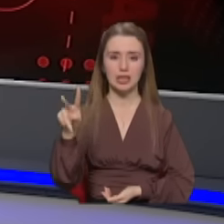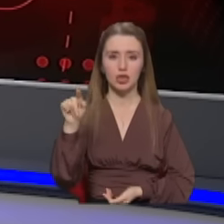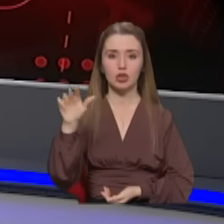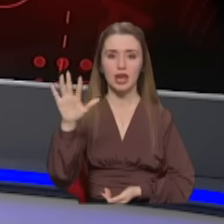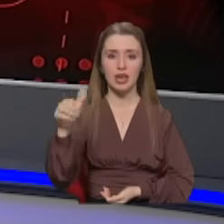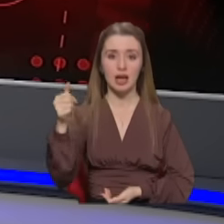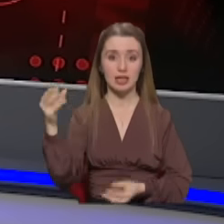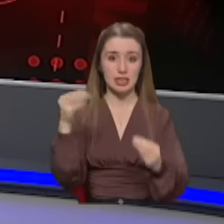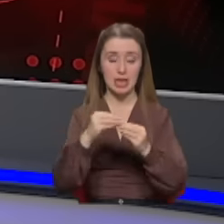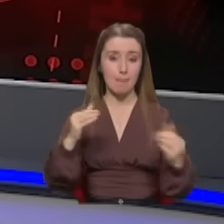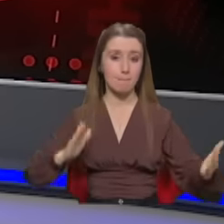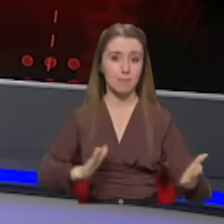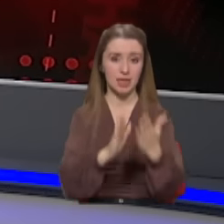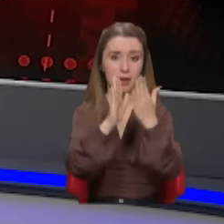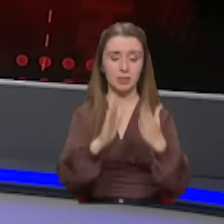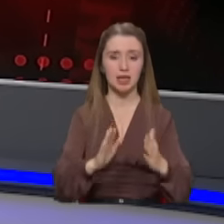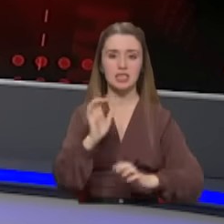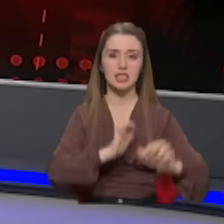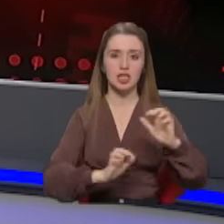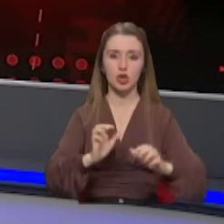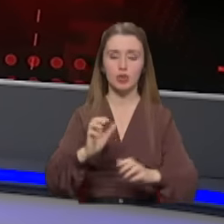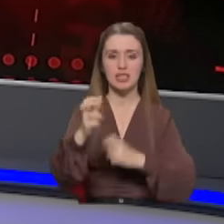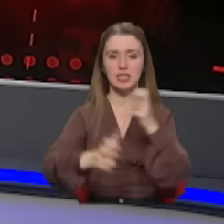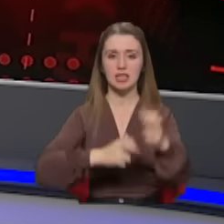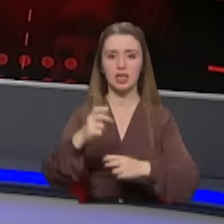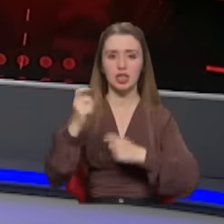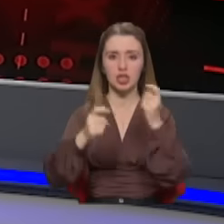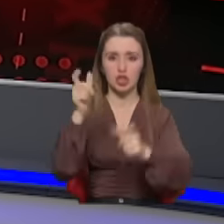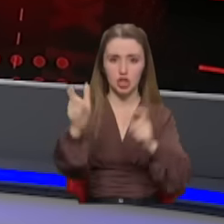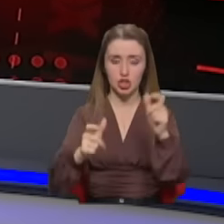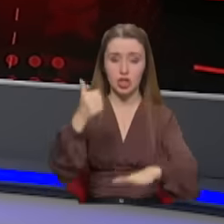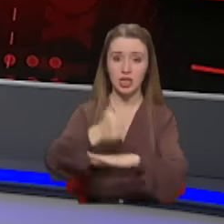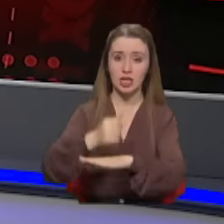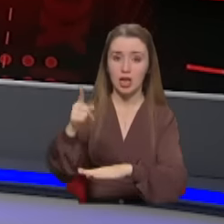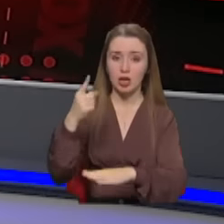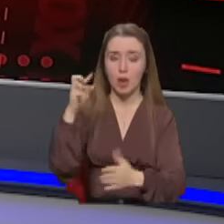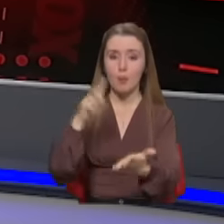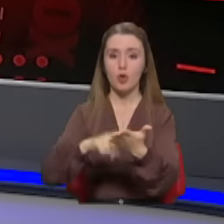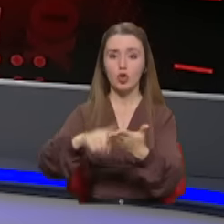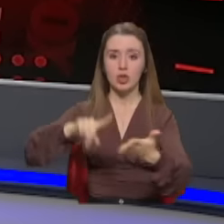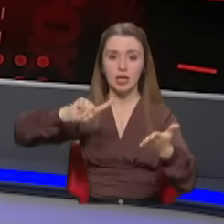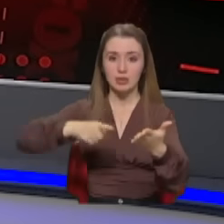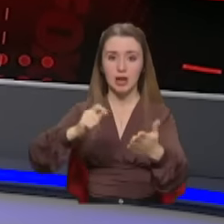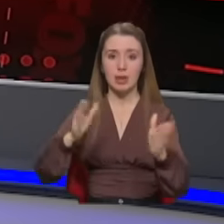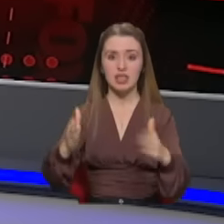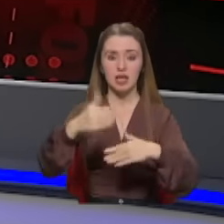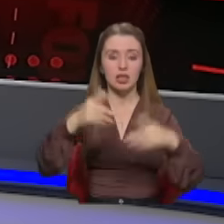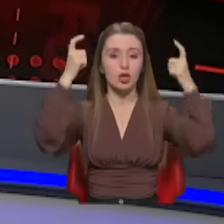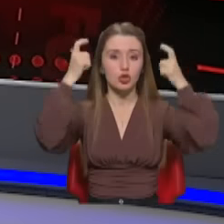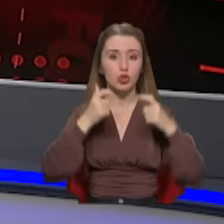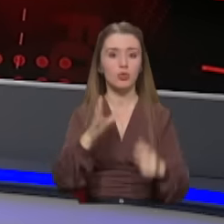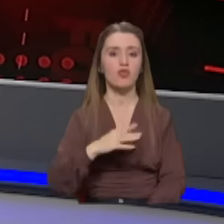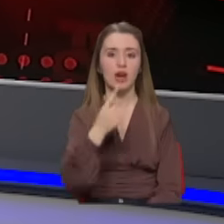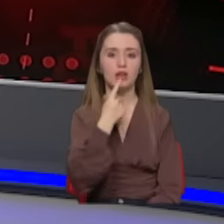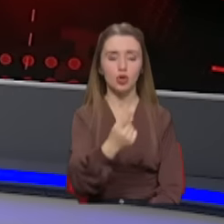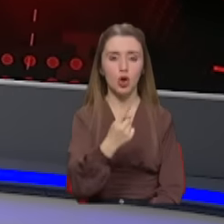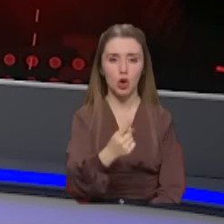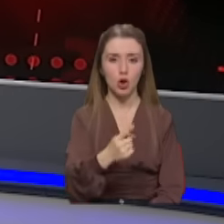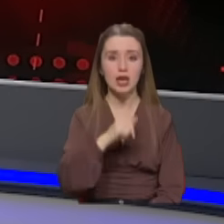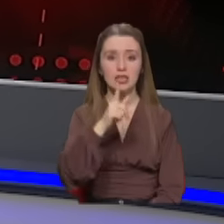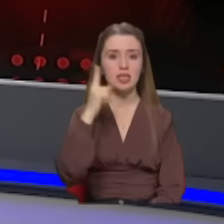%32,56'lık zamma tepki gösteren savunma sanayisi işçileri, iktidarla yapılan protokole imza atan sendikayı sorumlu tutarken